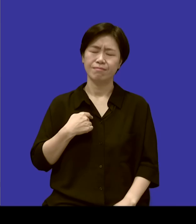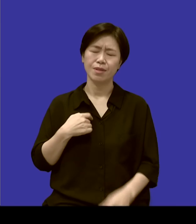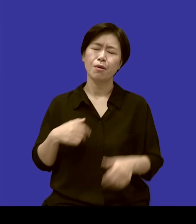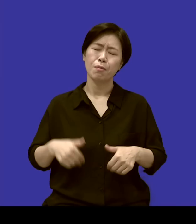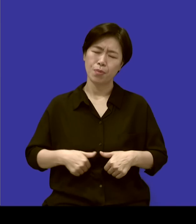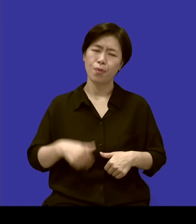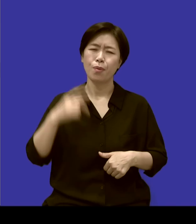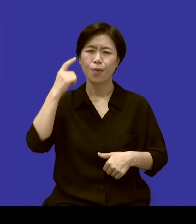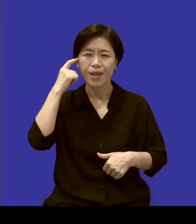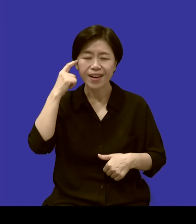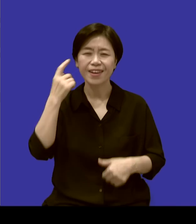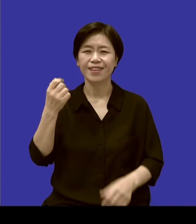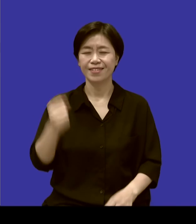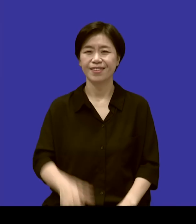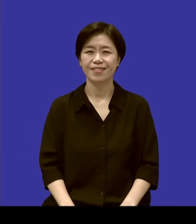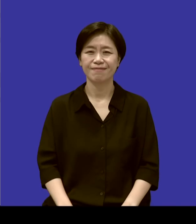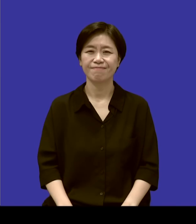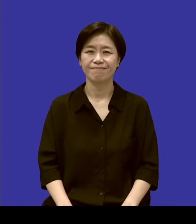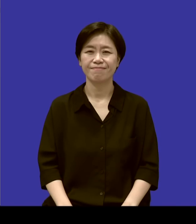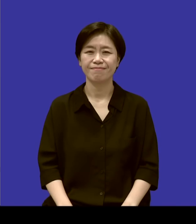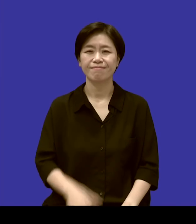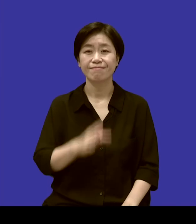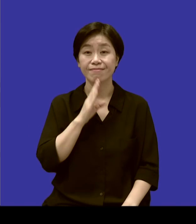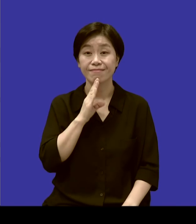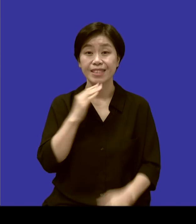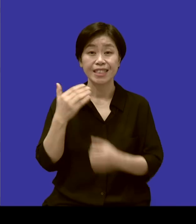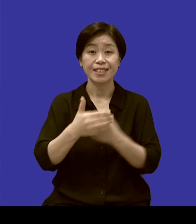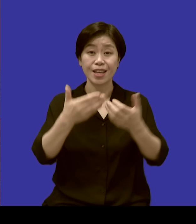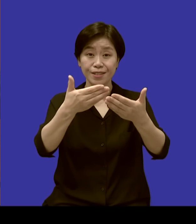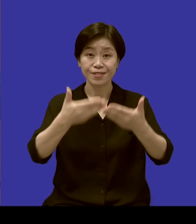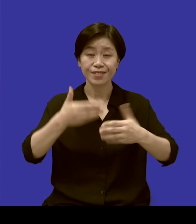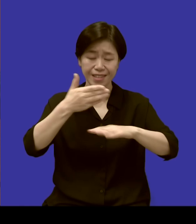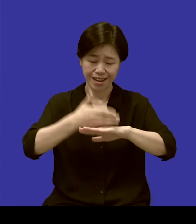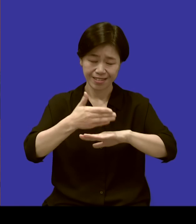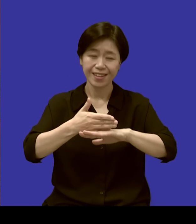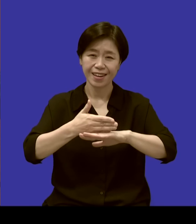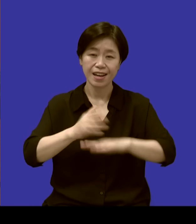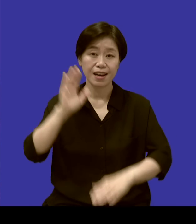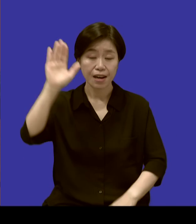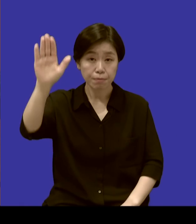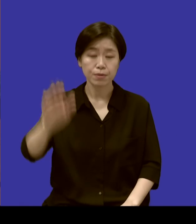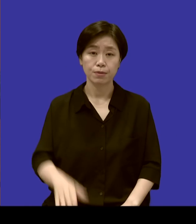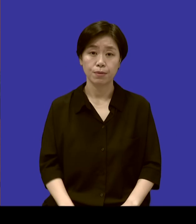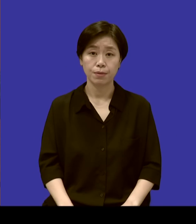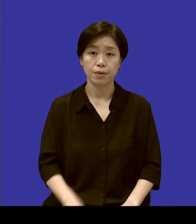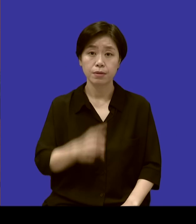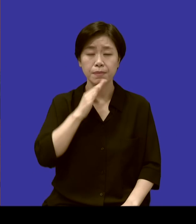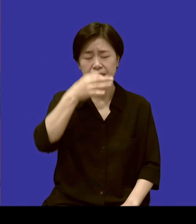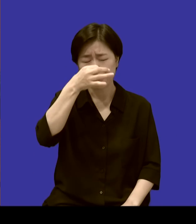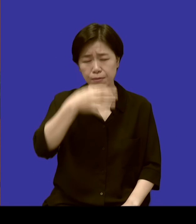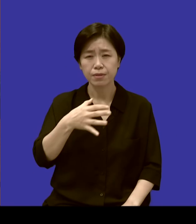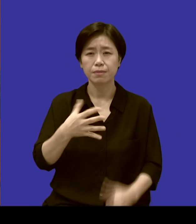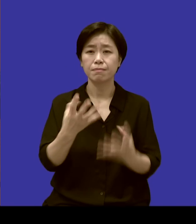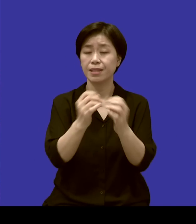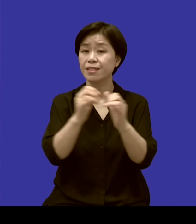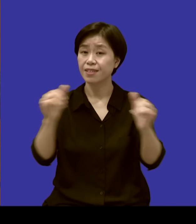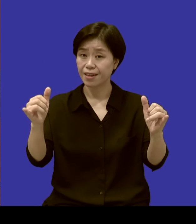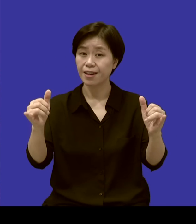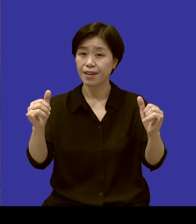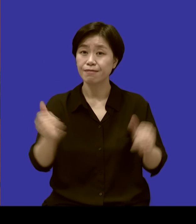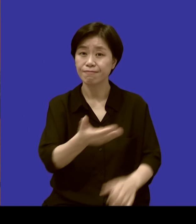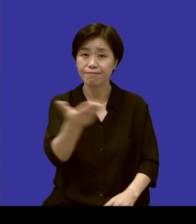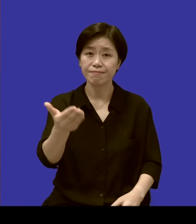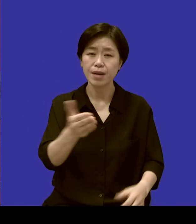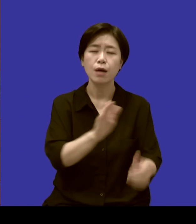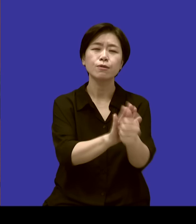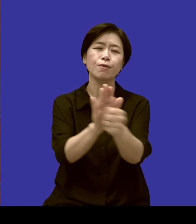받게 됐습니다. 네, 감사합니다. 예, 오늘 권사님 정말 많은 은혜 나누셔서 감사하고 앞으로도 절벽 끝에 선 우리 동역자들 또 절벽 끝에 선 사람들